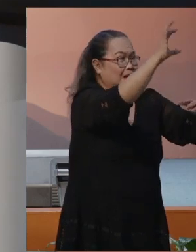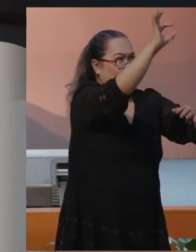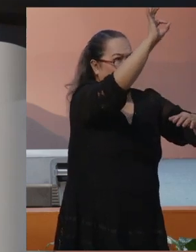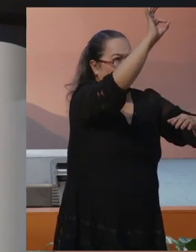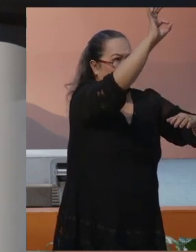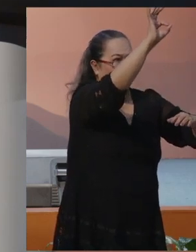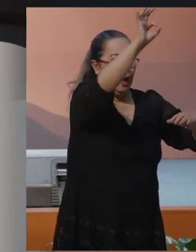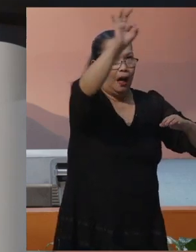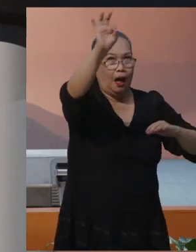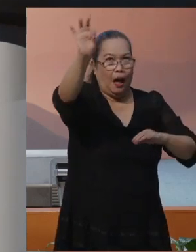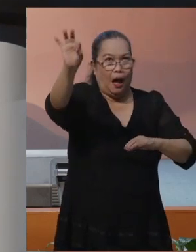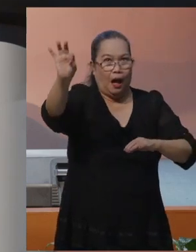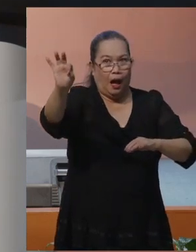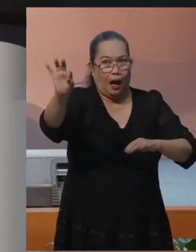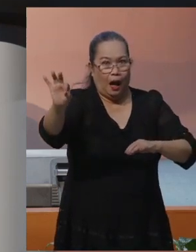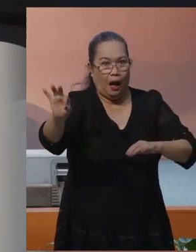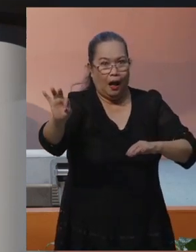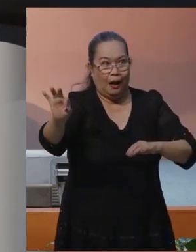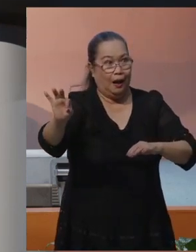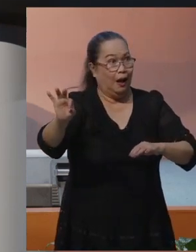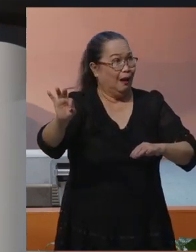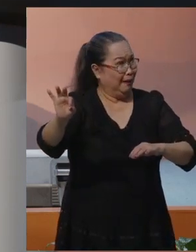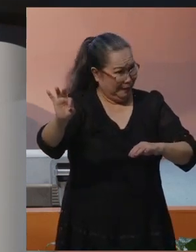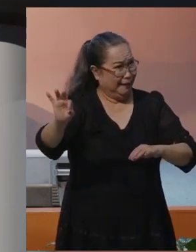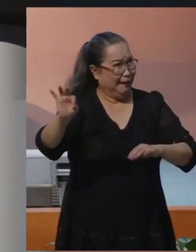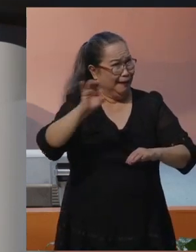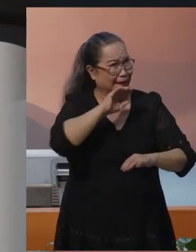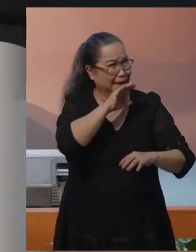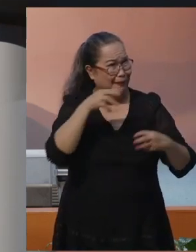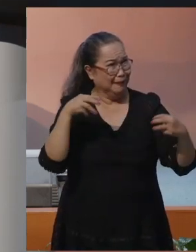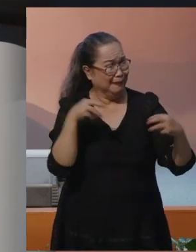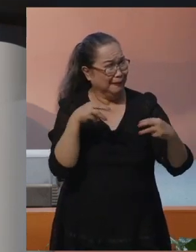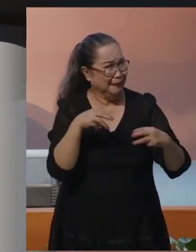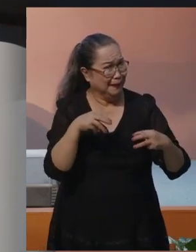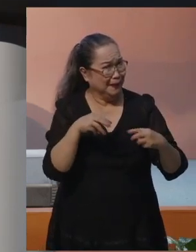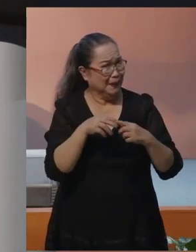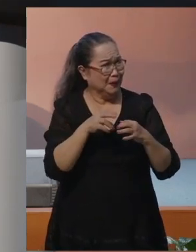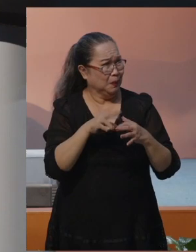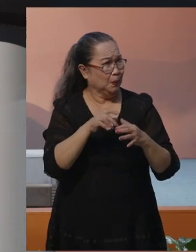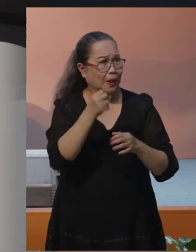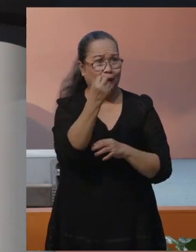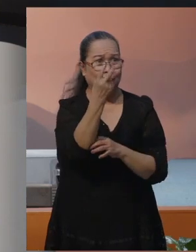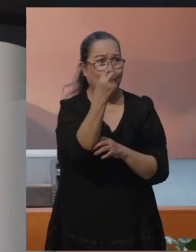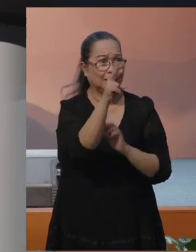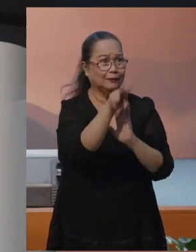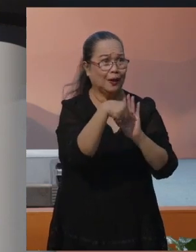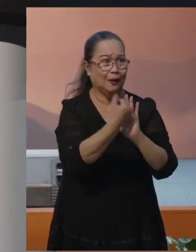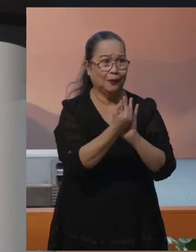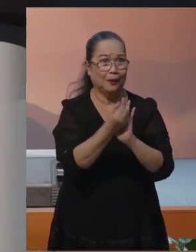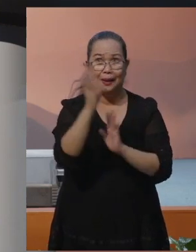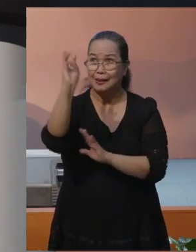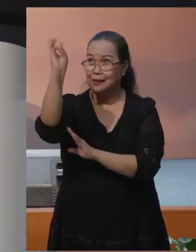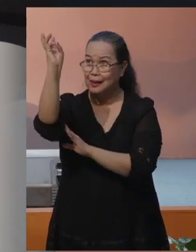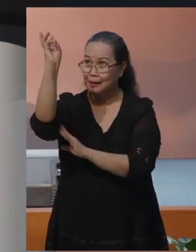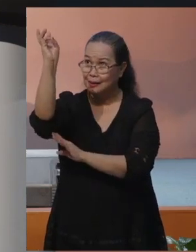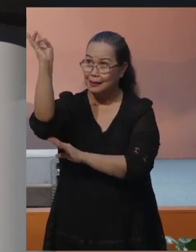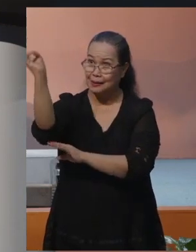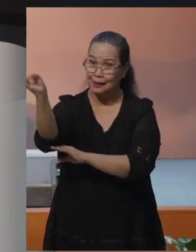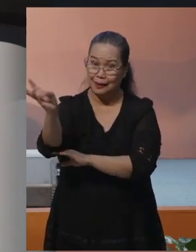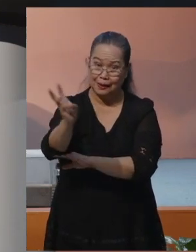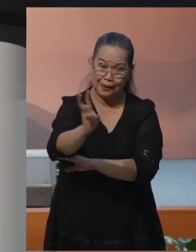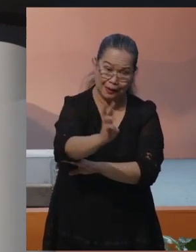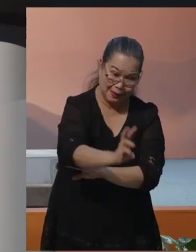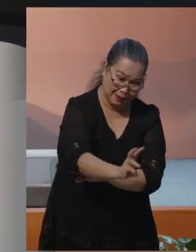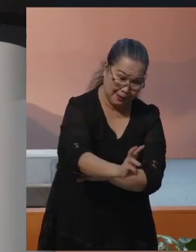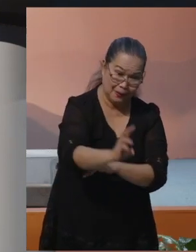na sila na lumalaban. Ang maghapon is 12 hours. 6 a.m. to 6 p.m. So siguro